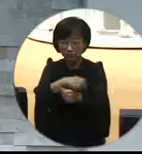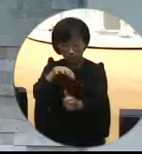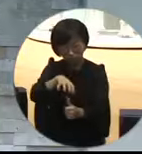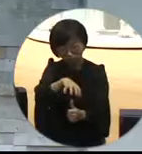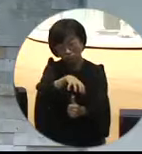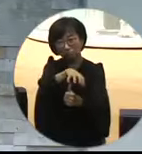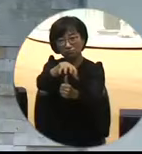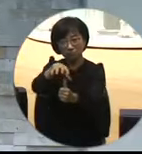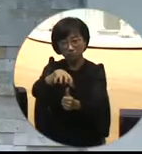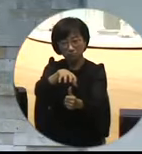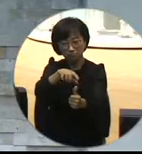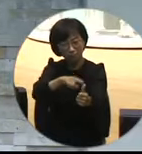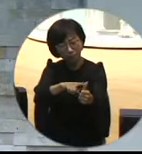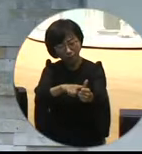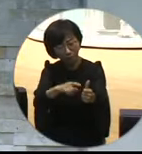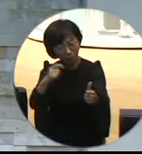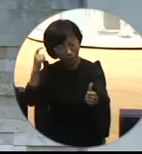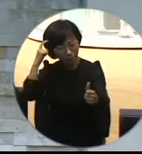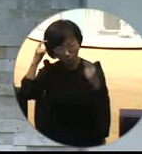얼마나 어리석은지.